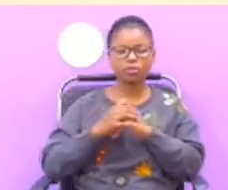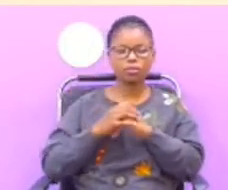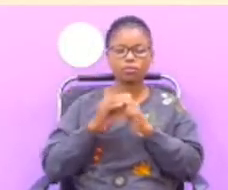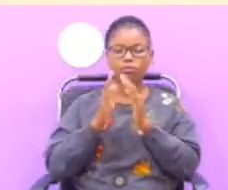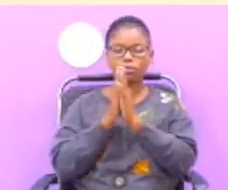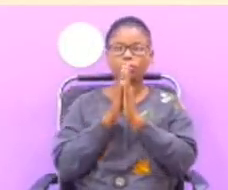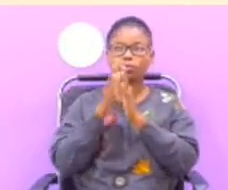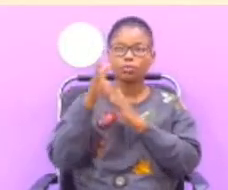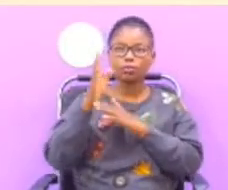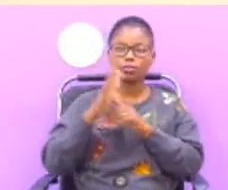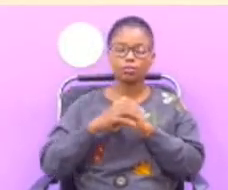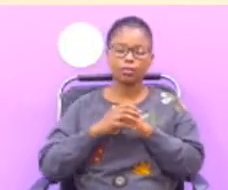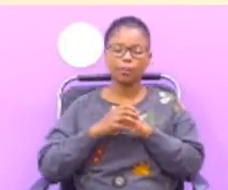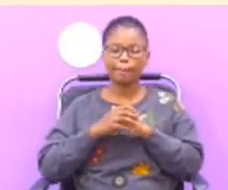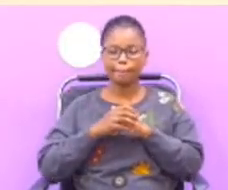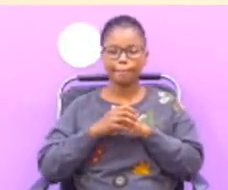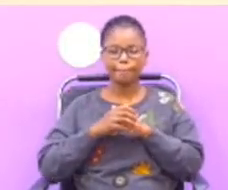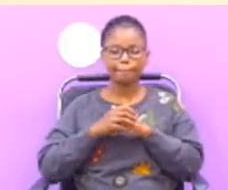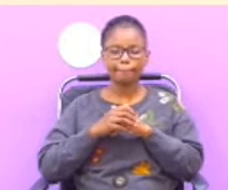soo.